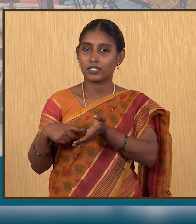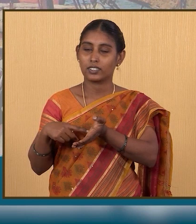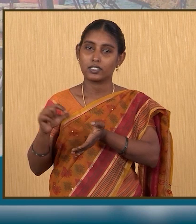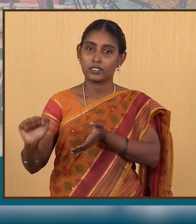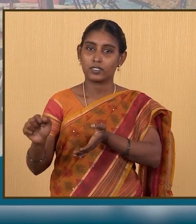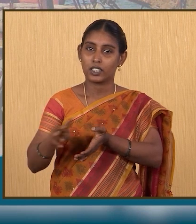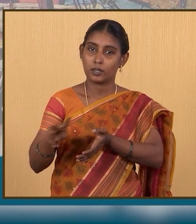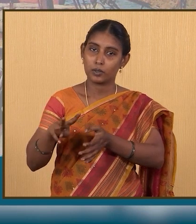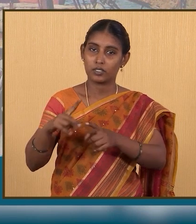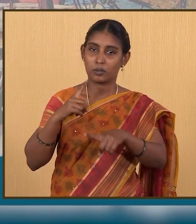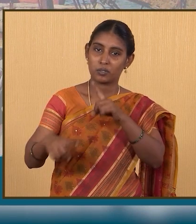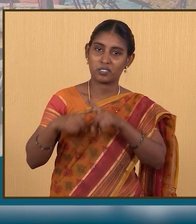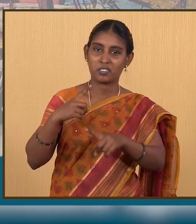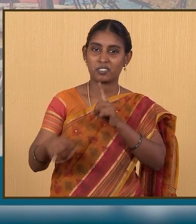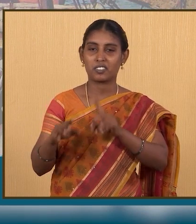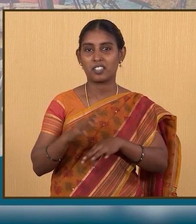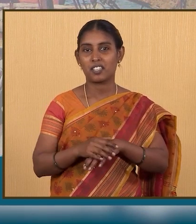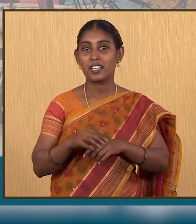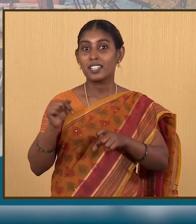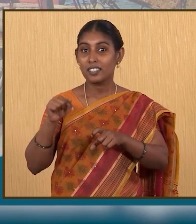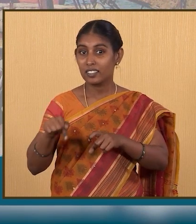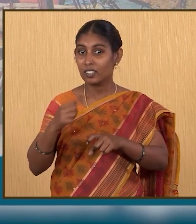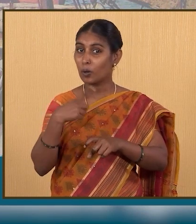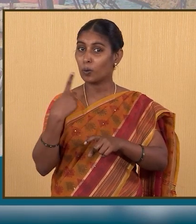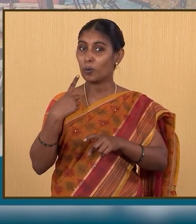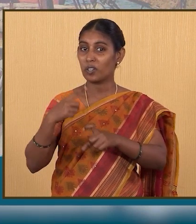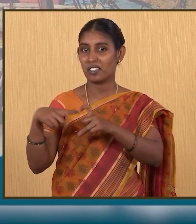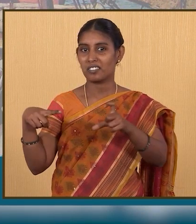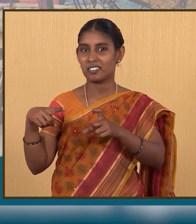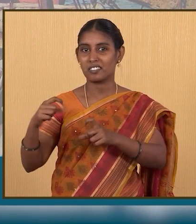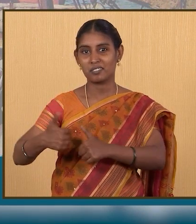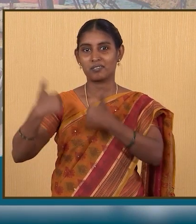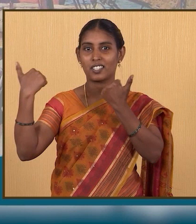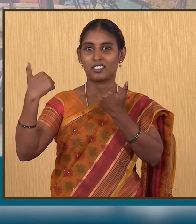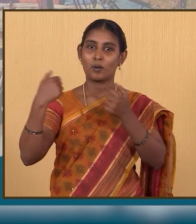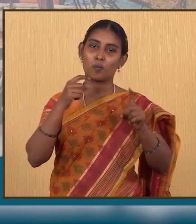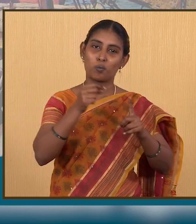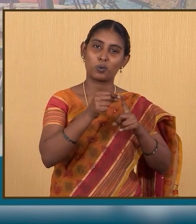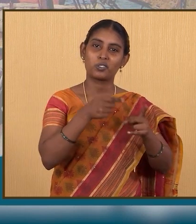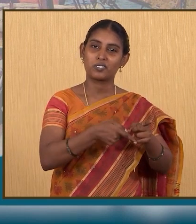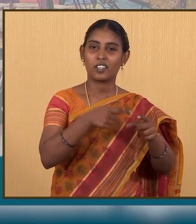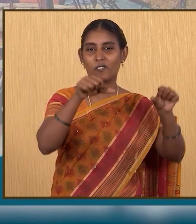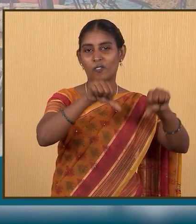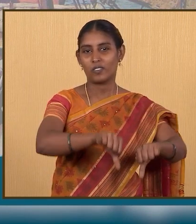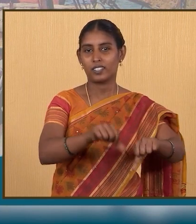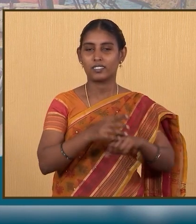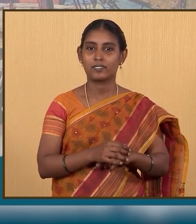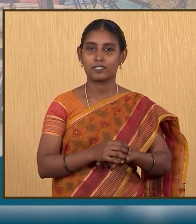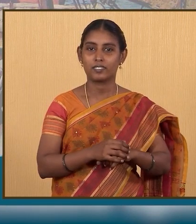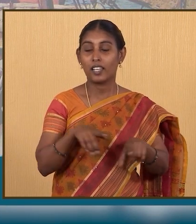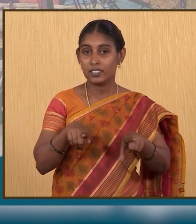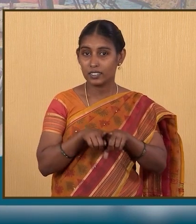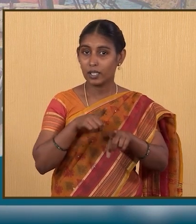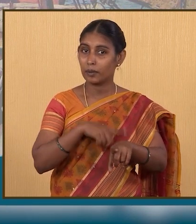பெஸ்ட் அப்படிங்கிறவருக்கும் கடற்போர் நடக்கும். இதில் ஆங்கில தளபதி வின் பண்ணிடுவார், போர்ச்சுகீசியர்கள்